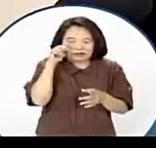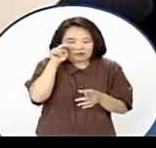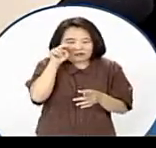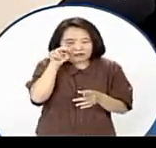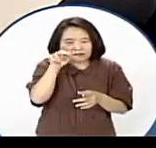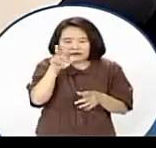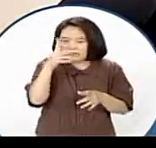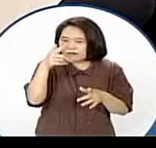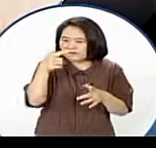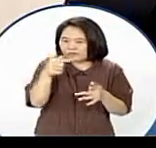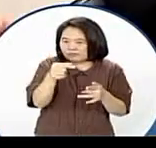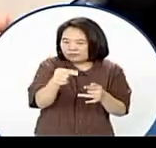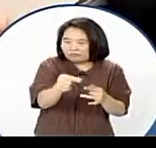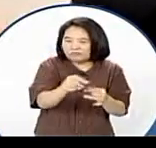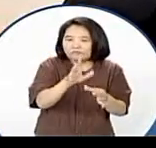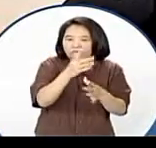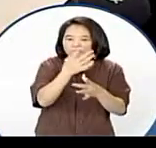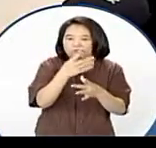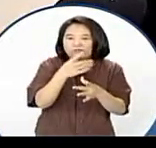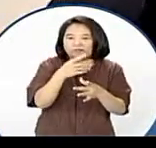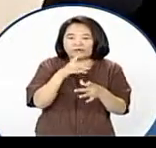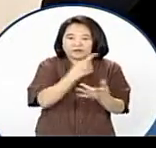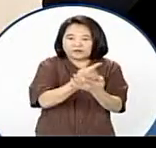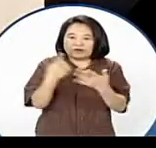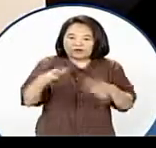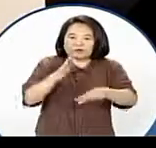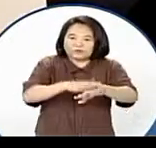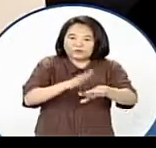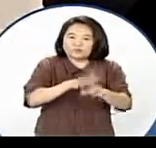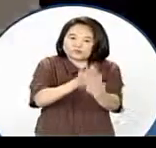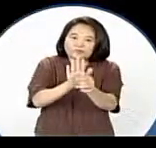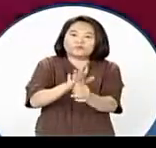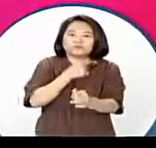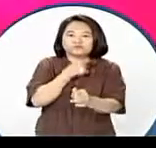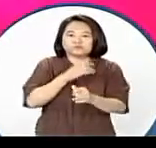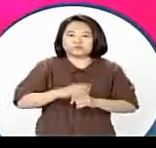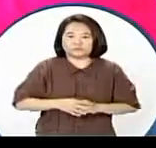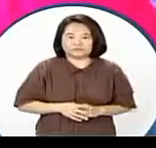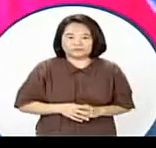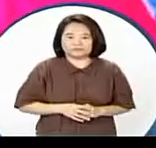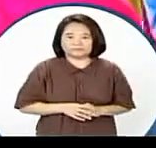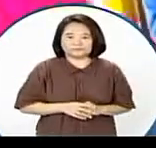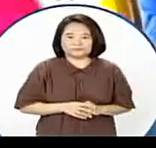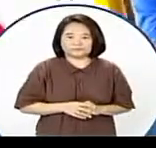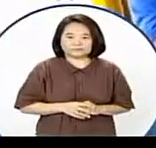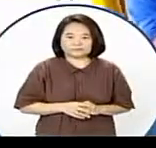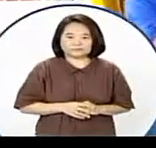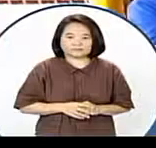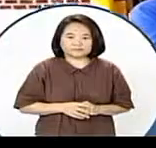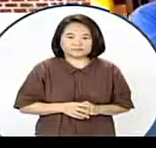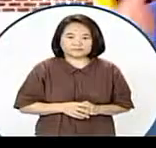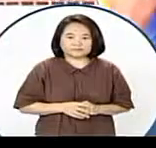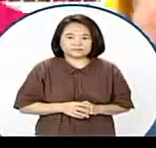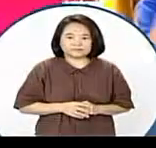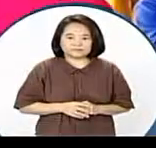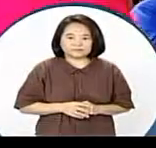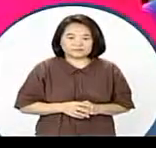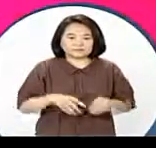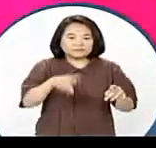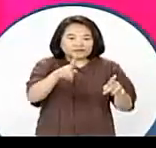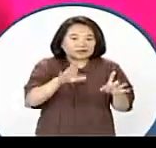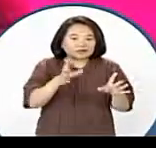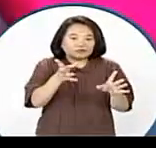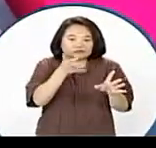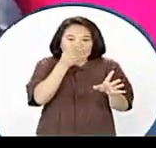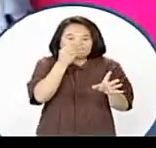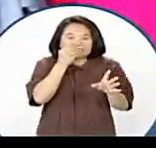等等，这些其实都需要相当多的一些科技的辅具。 一定要让我听得到，或者闻得到。你